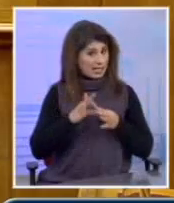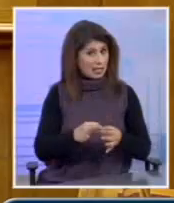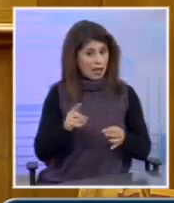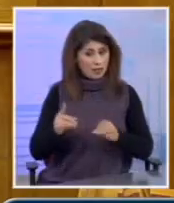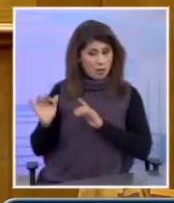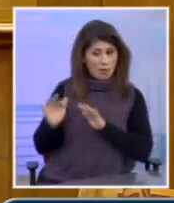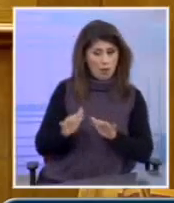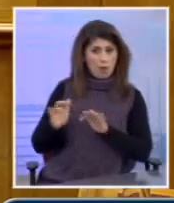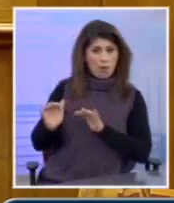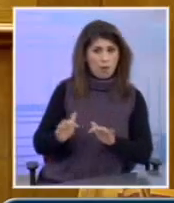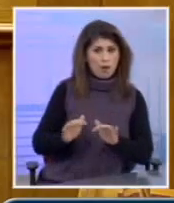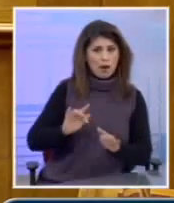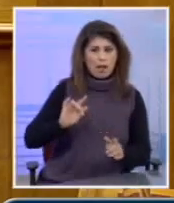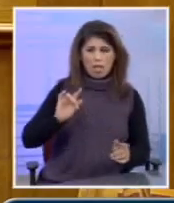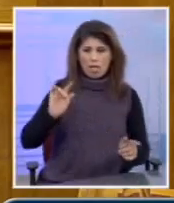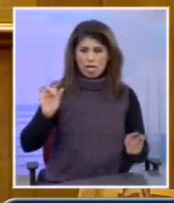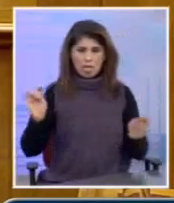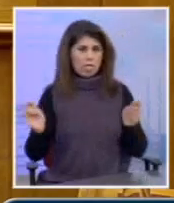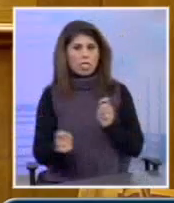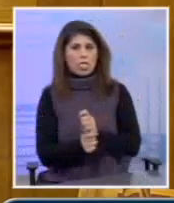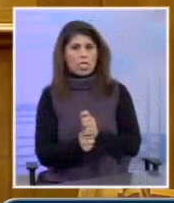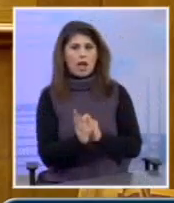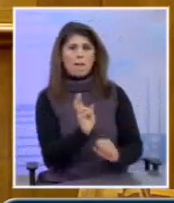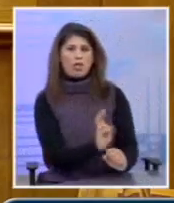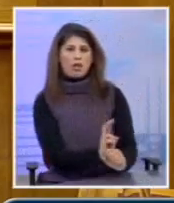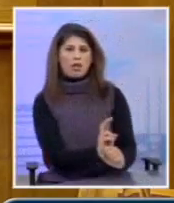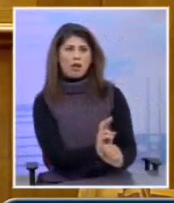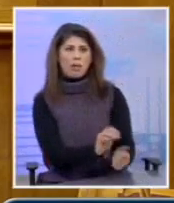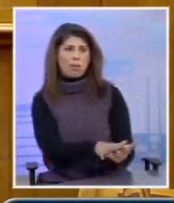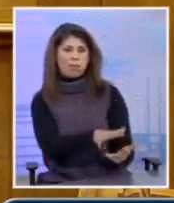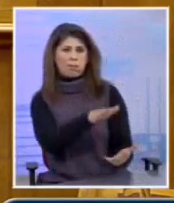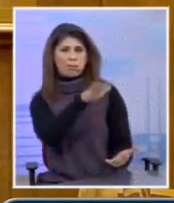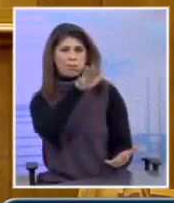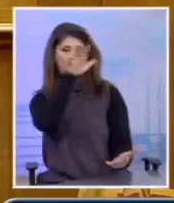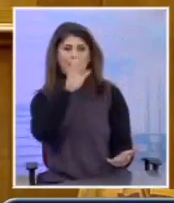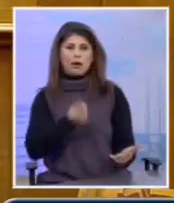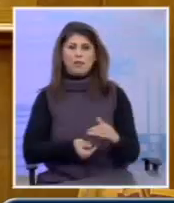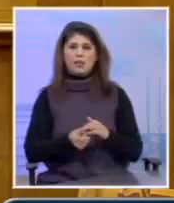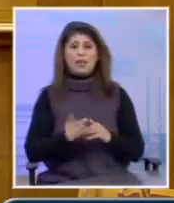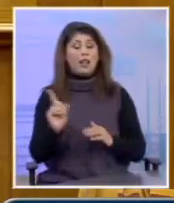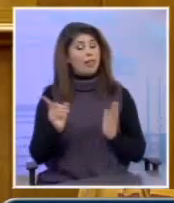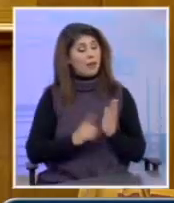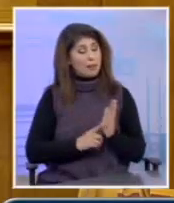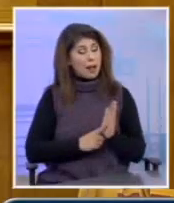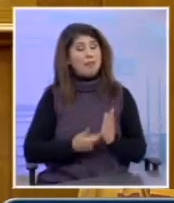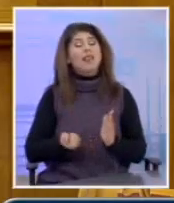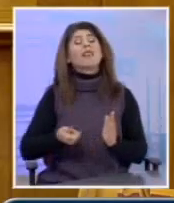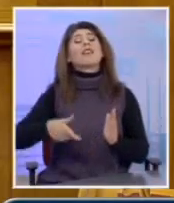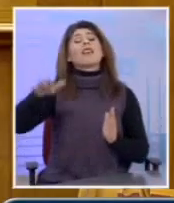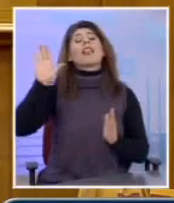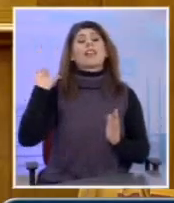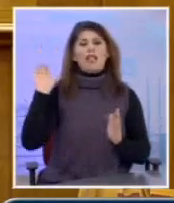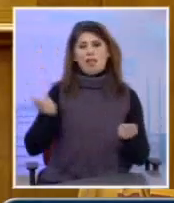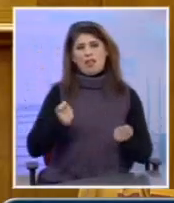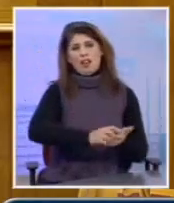οι ροές, να μετατραπεί σε αποθήκη. Λοιπόν, η χώρα δεν πρέπει και δεν θα μετατραπεί σε αποθήκη. Έχουμε